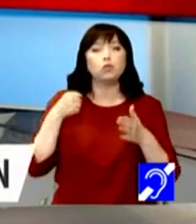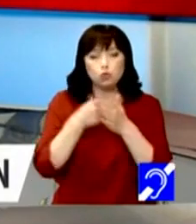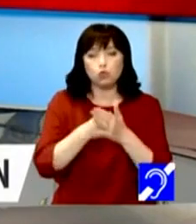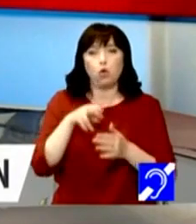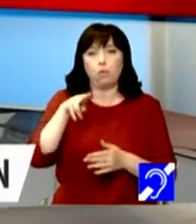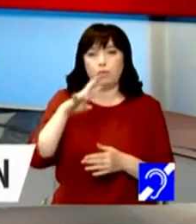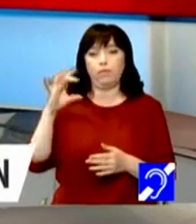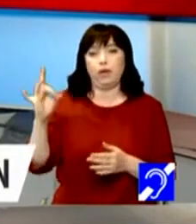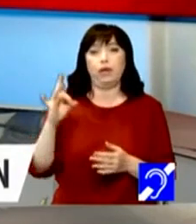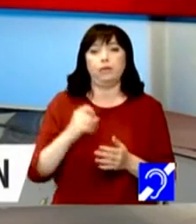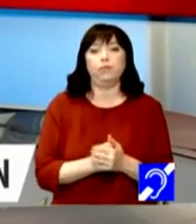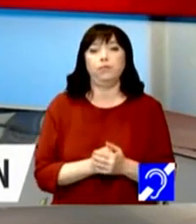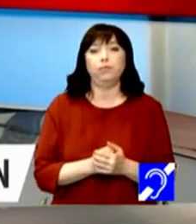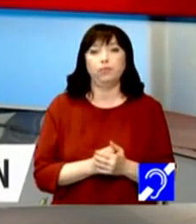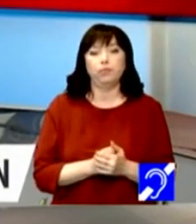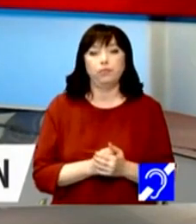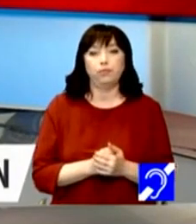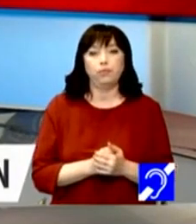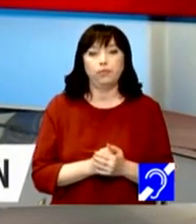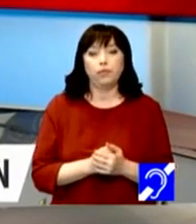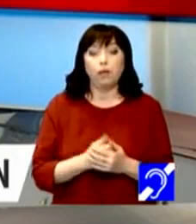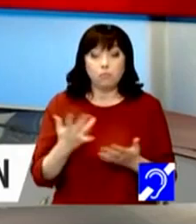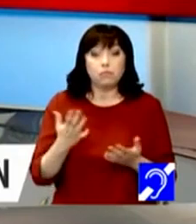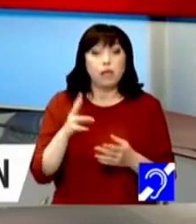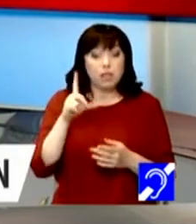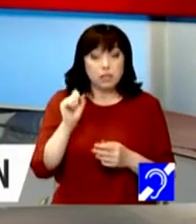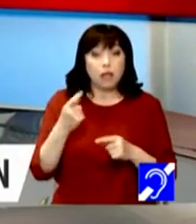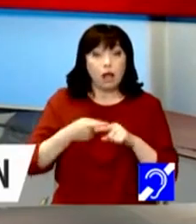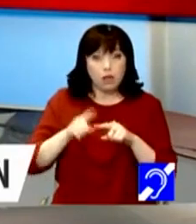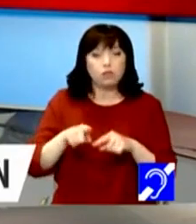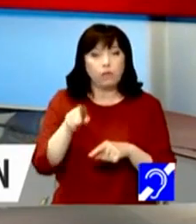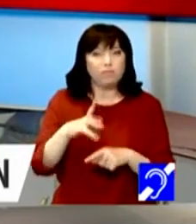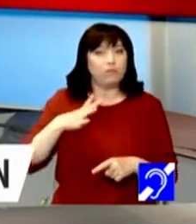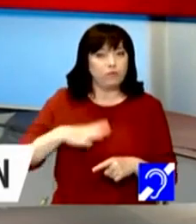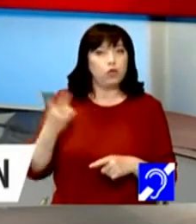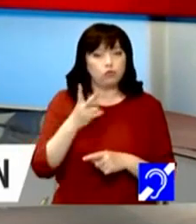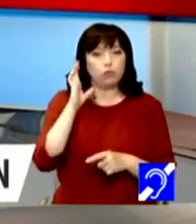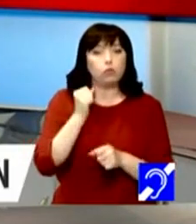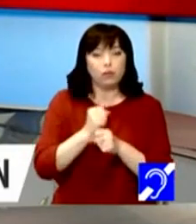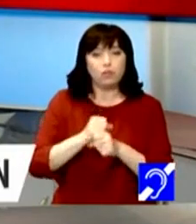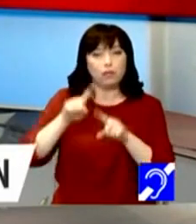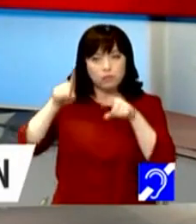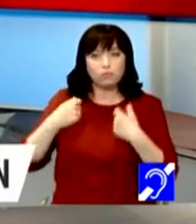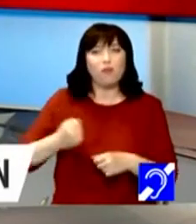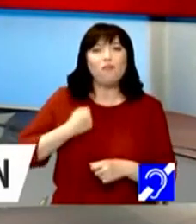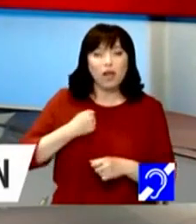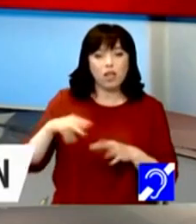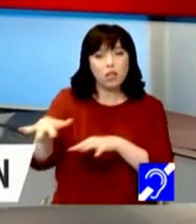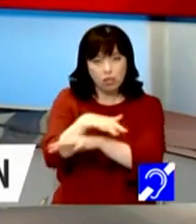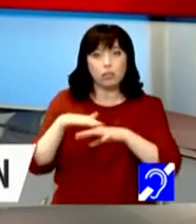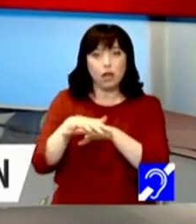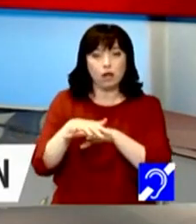în regiunea separatistă din Republica Moldova. Pentru aceasta ar trebui însă să facă o mobilizare generală a forțelor